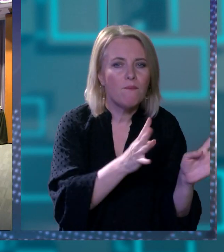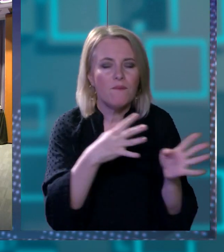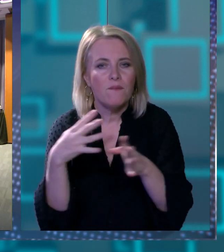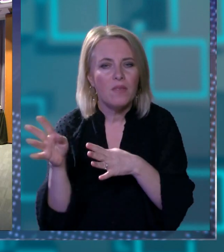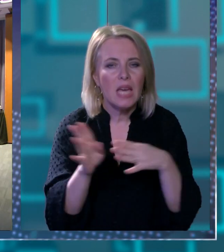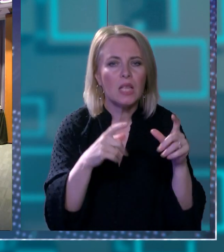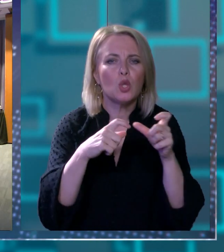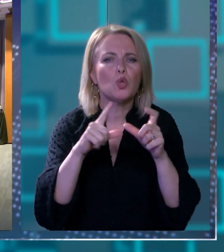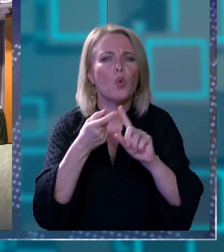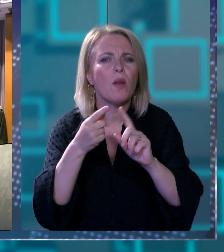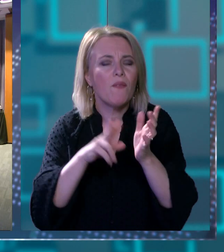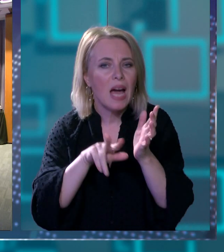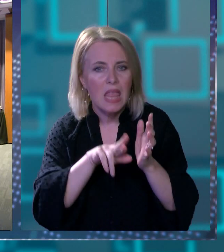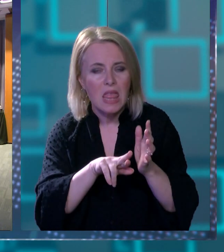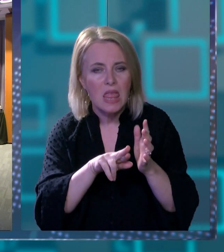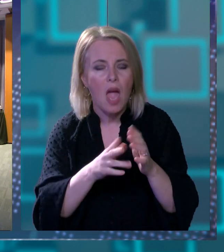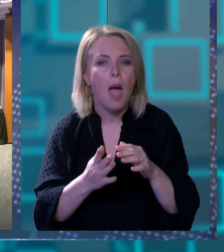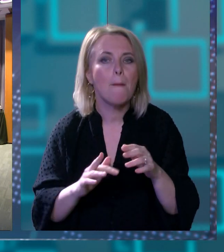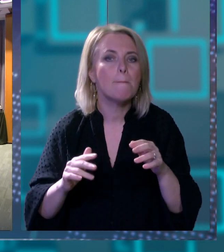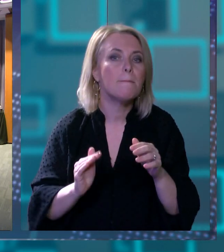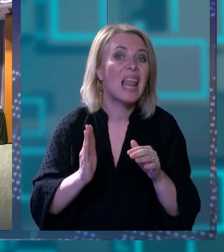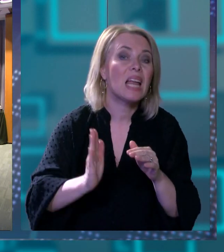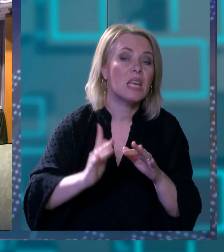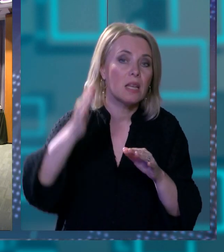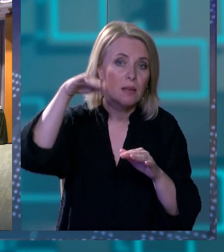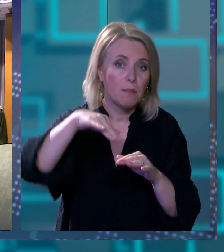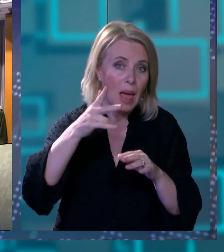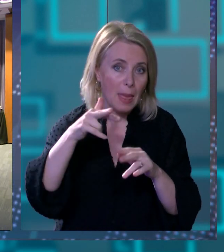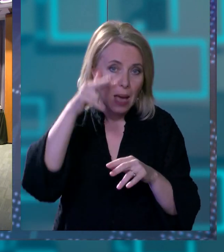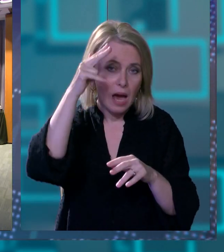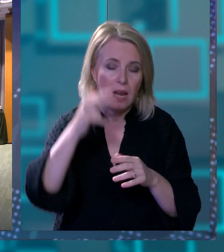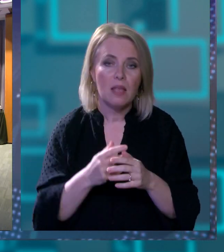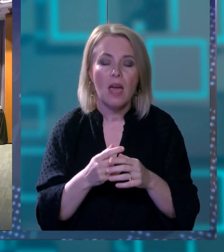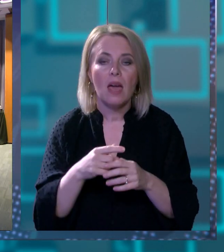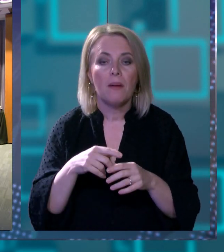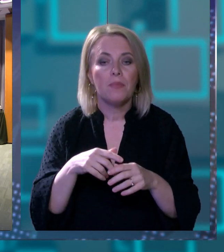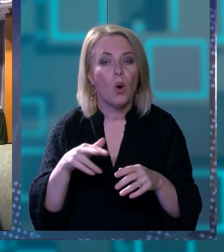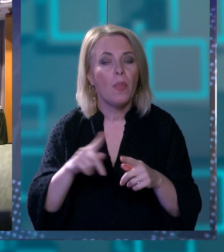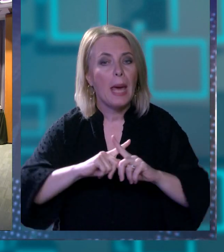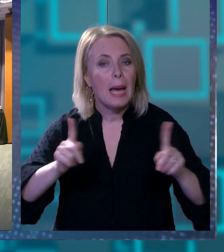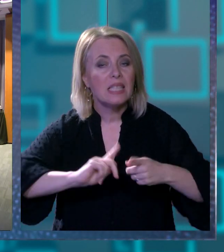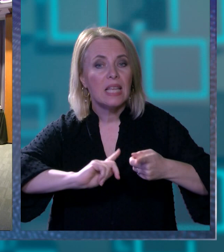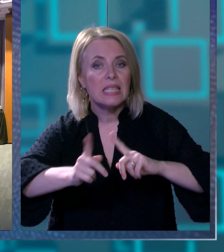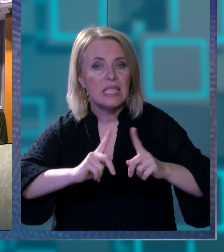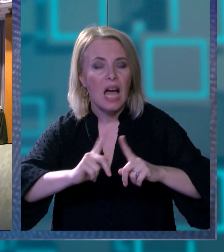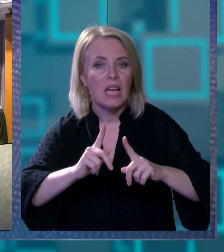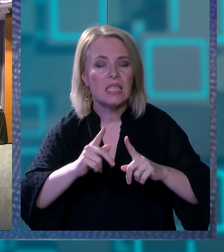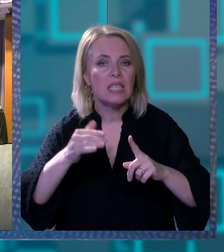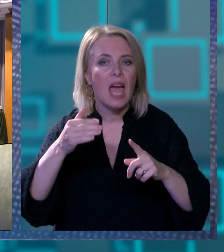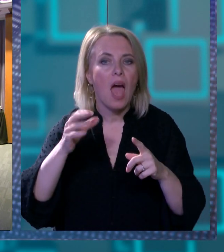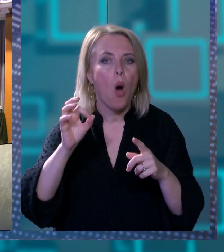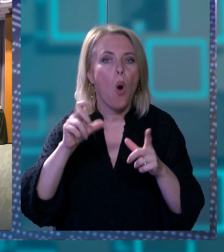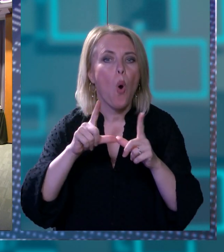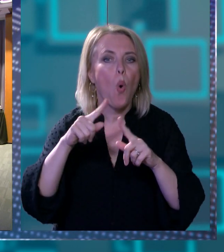961 metar gdje su svi za planinarenje za to. Imamo staze outdoor u suradnji sa ostale tri turističke zajednice